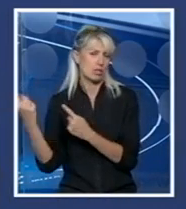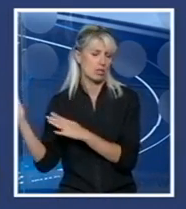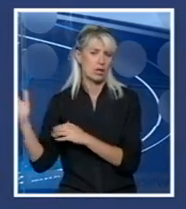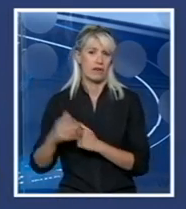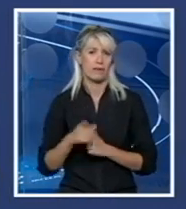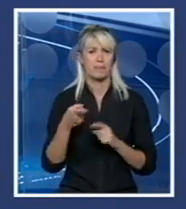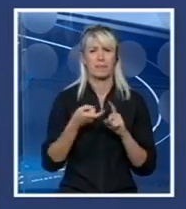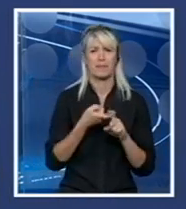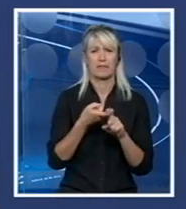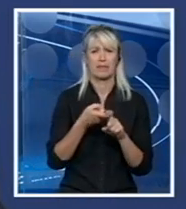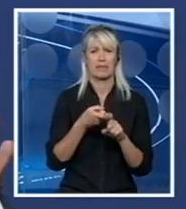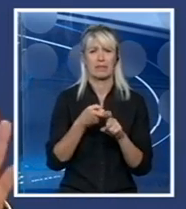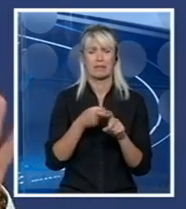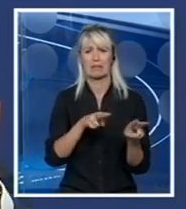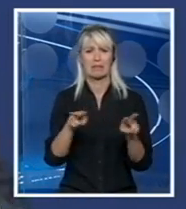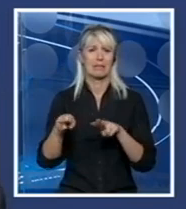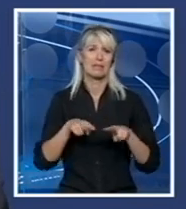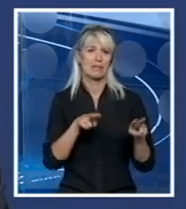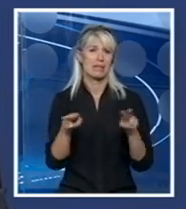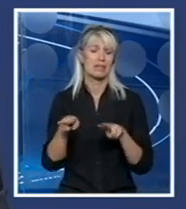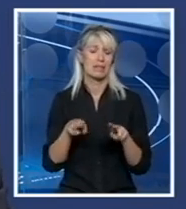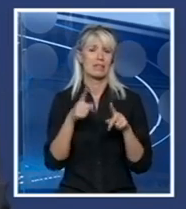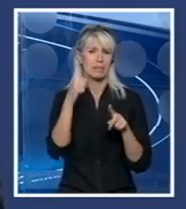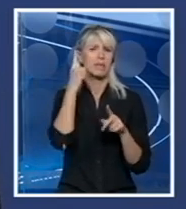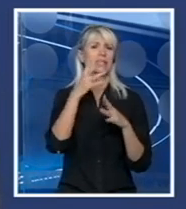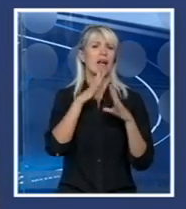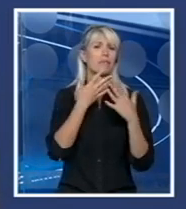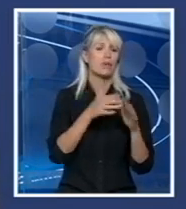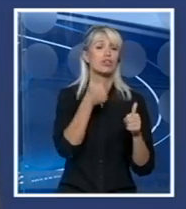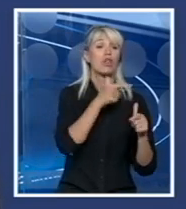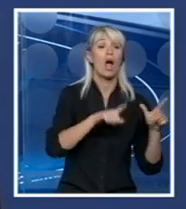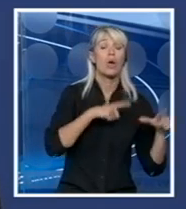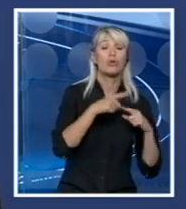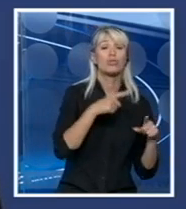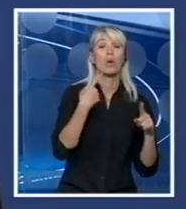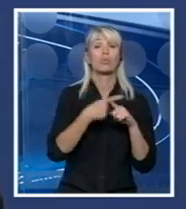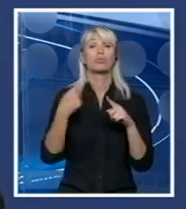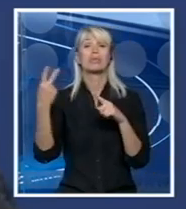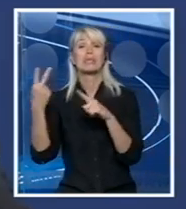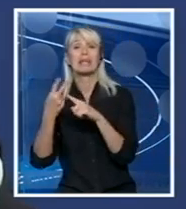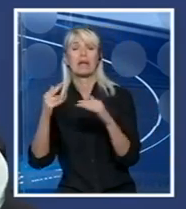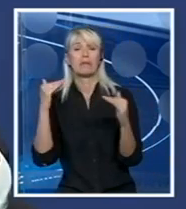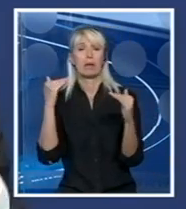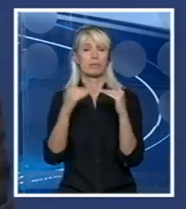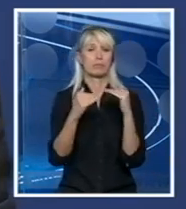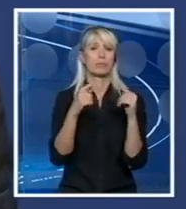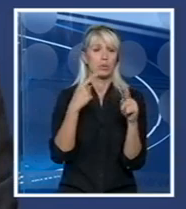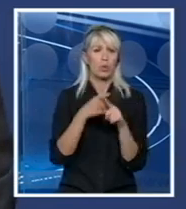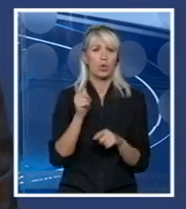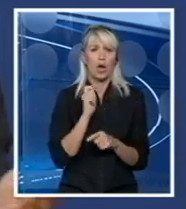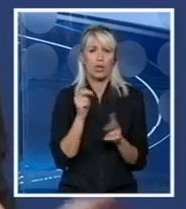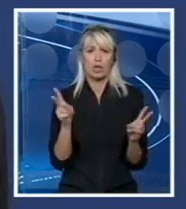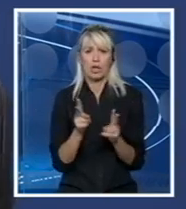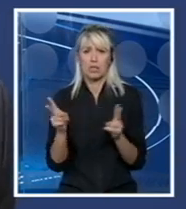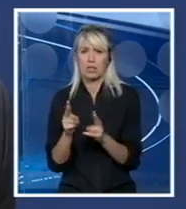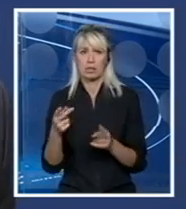pitanju snimanje, znači, usaglašeno je ono što se radi uživo sa onim što se radi na TV-u. Znači, zato časovi traju toliko, jer ne možemo da